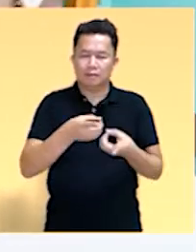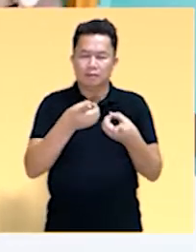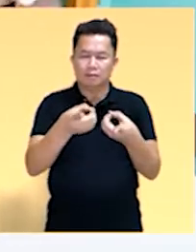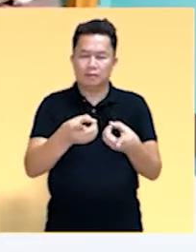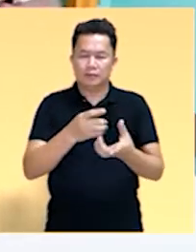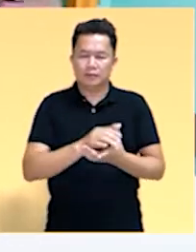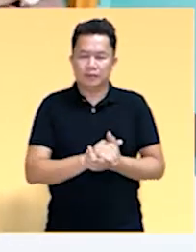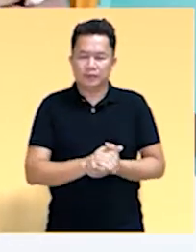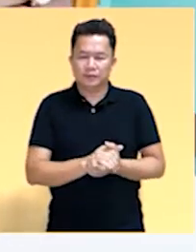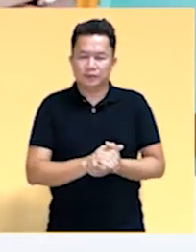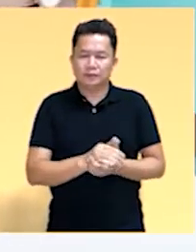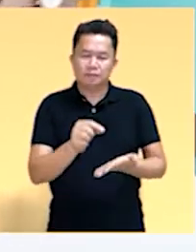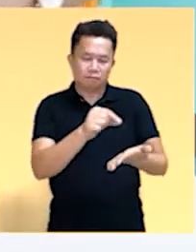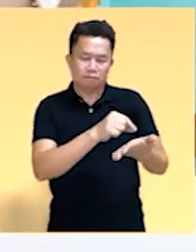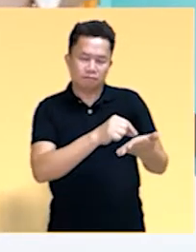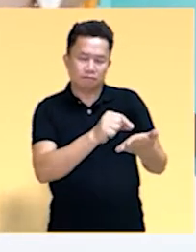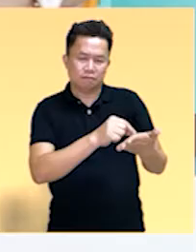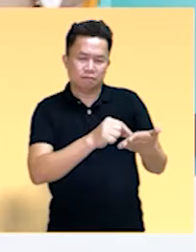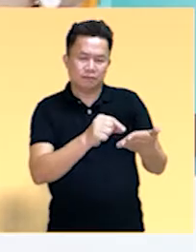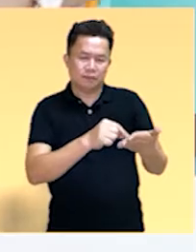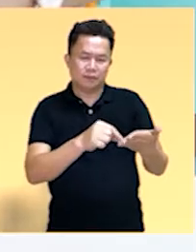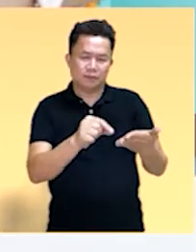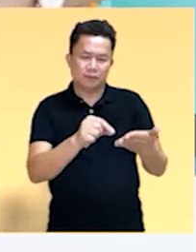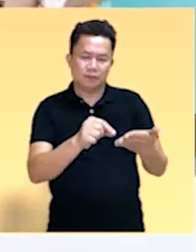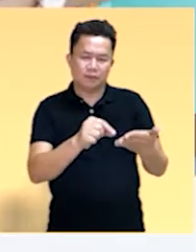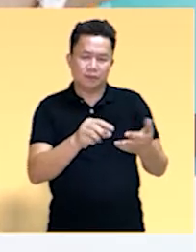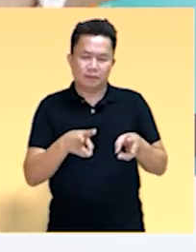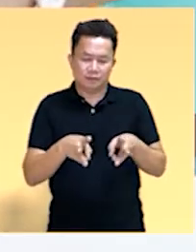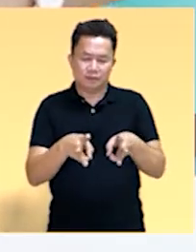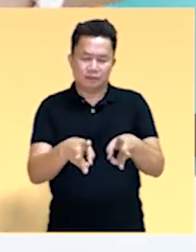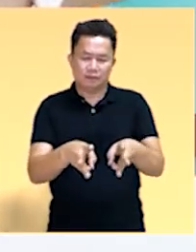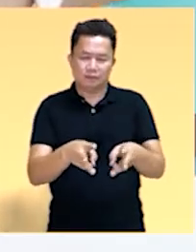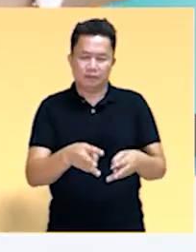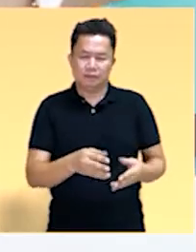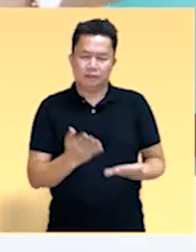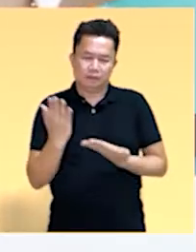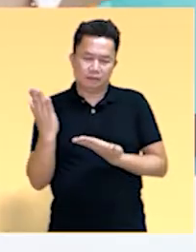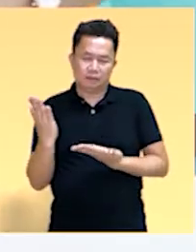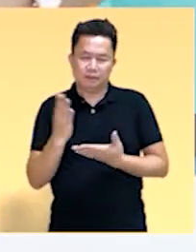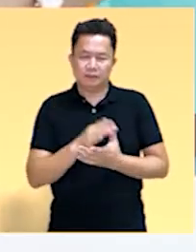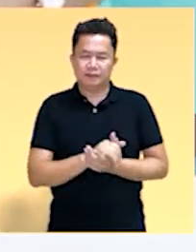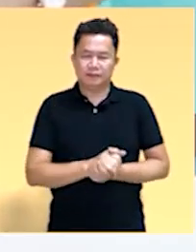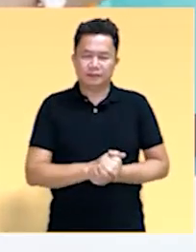donasyon. Isusulat natin ito sa ganitong paraan.